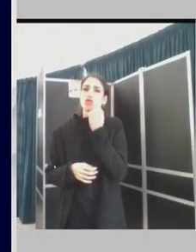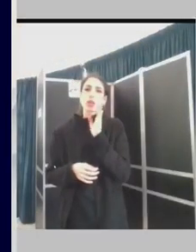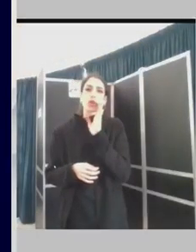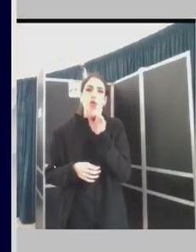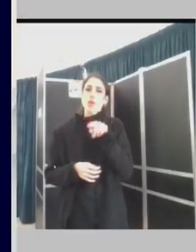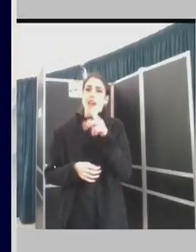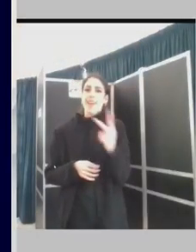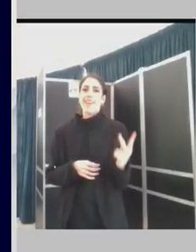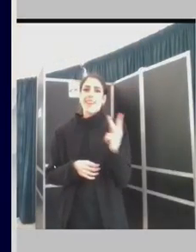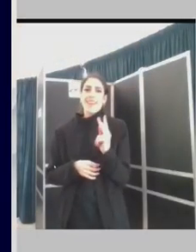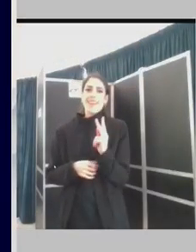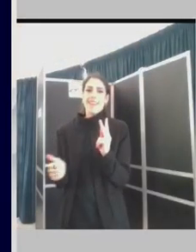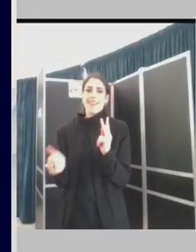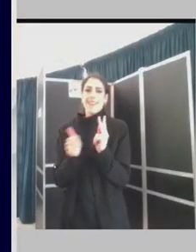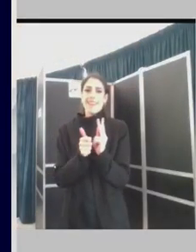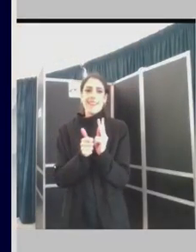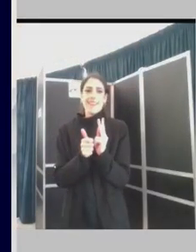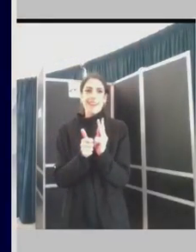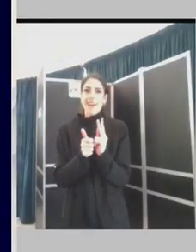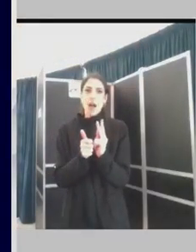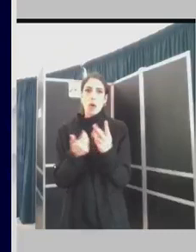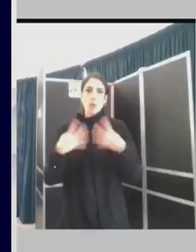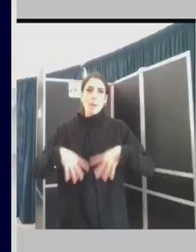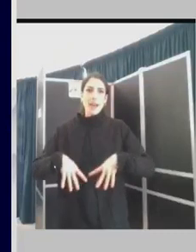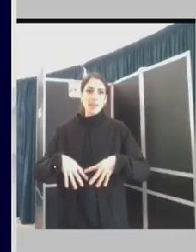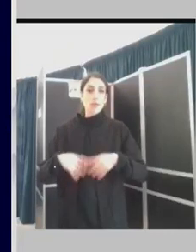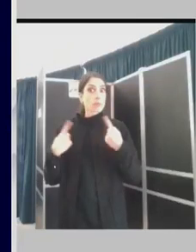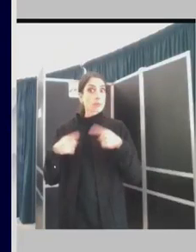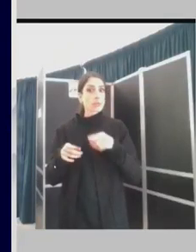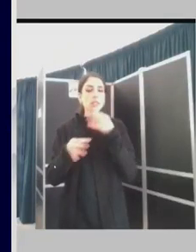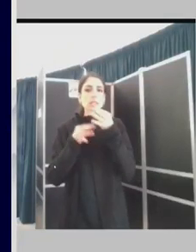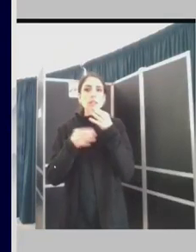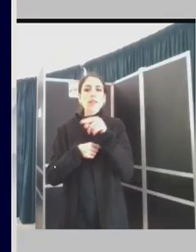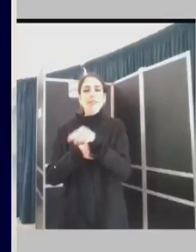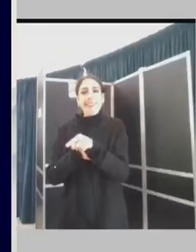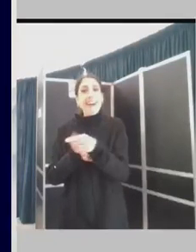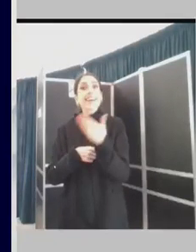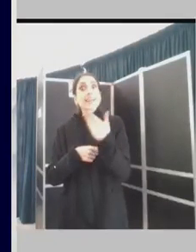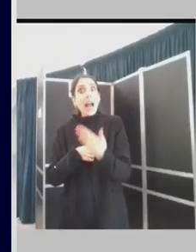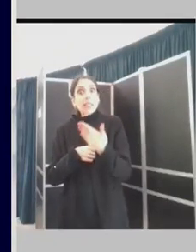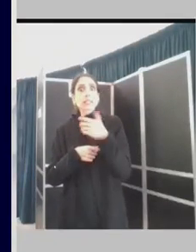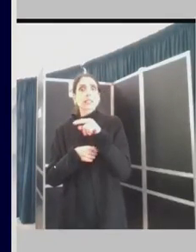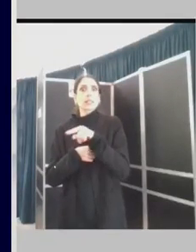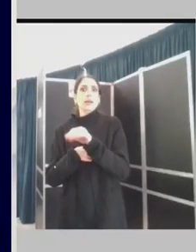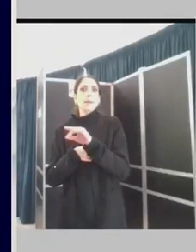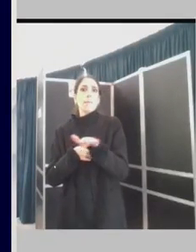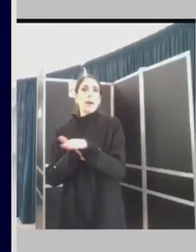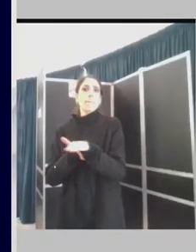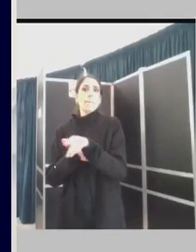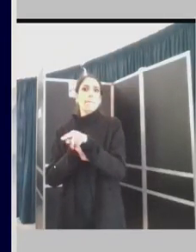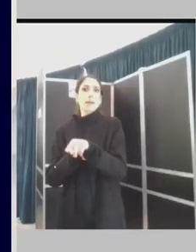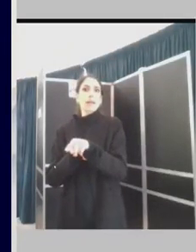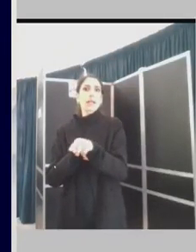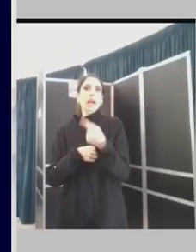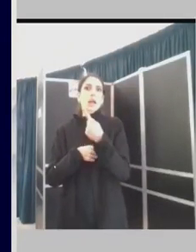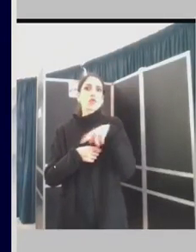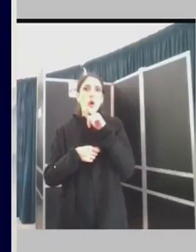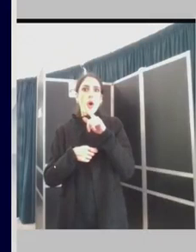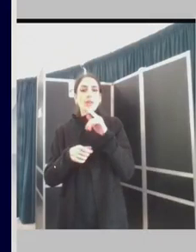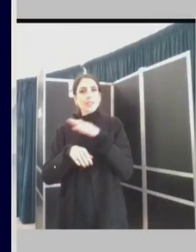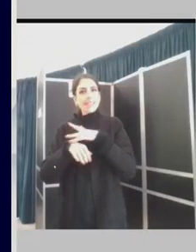volano anche per le giovani famiglie di sensibilizzazione al soccorso.